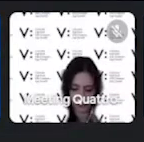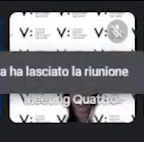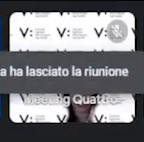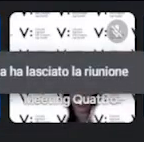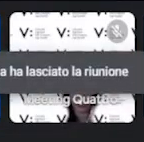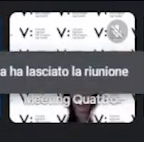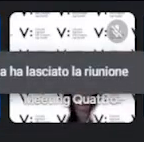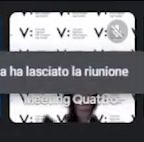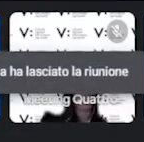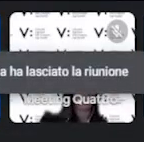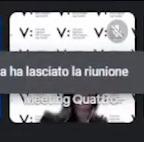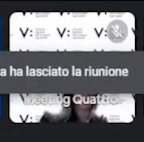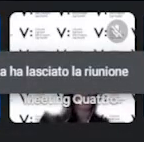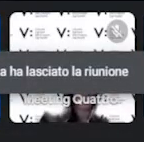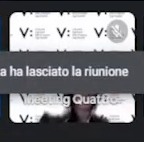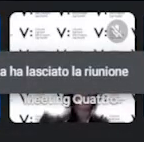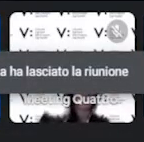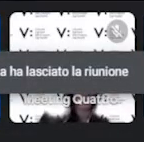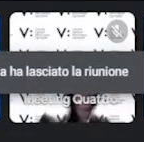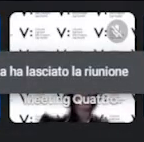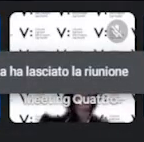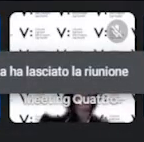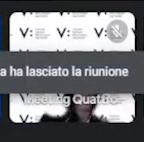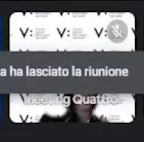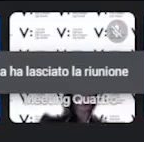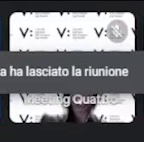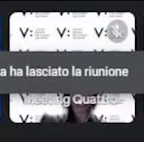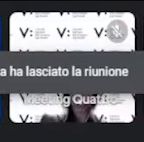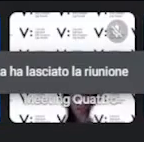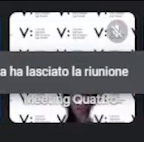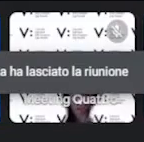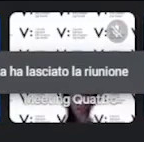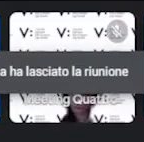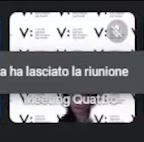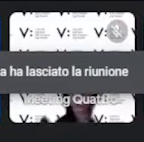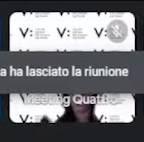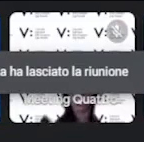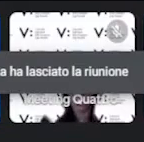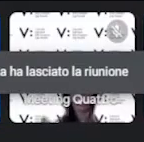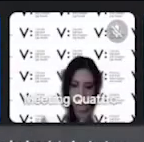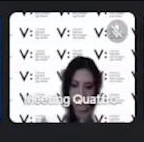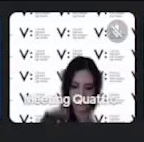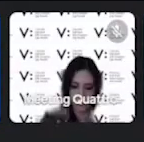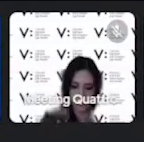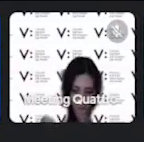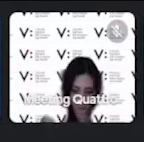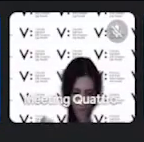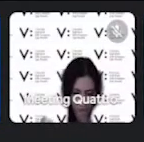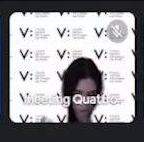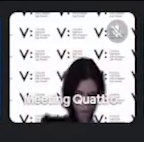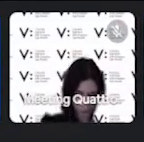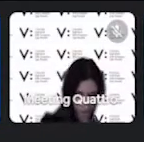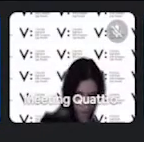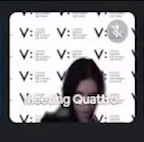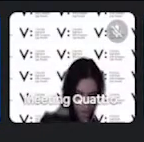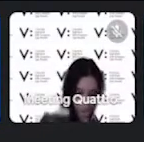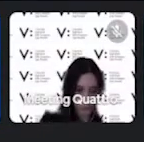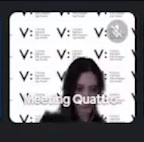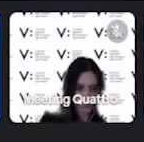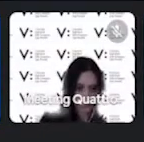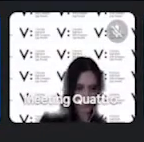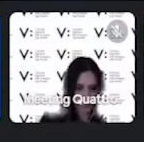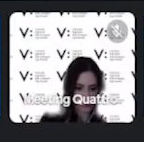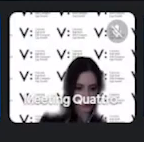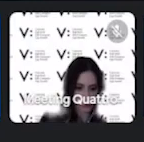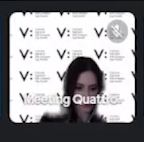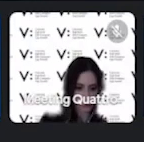c'è qualche difficoltà, c'è qualche preoccupazione, diciamo, avrete il supporto da parte di tutti